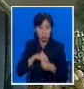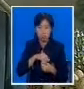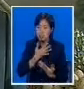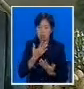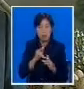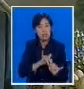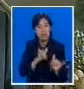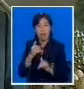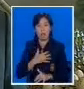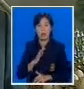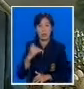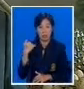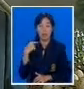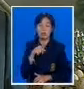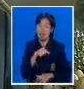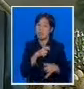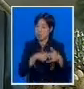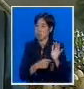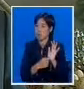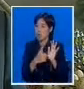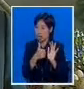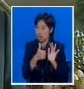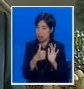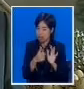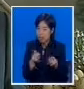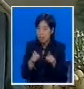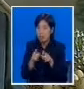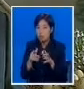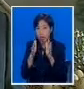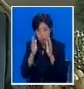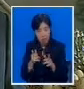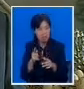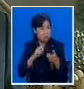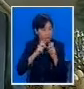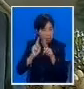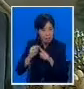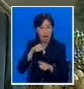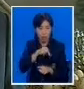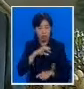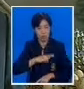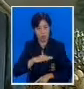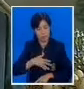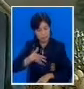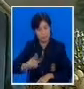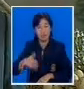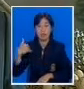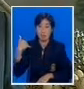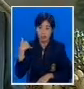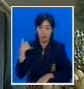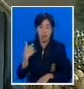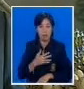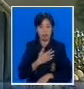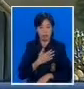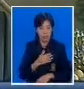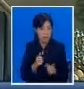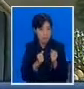ายเรื่องซึ่งทำให้เขาไม่สบายใจ ครับ นะฮะแล้วก็ที่ผมพยายามมาสะสางมากที่สุดก็คือเวลาที่หน่วย